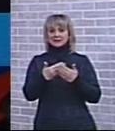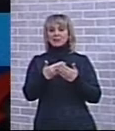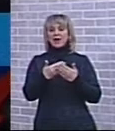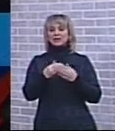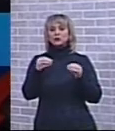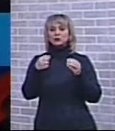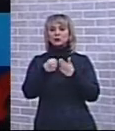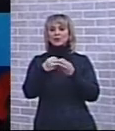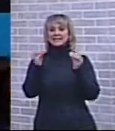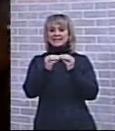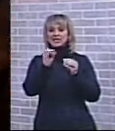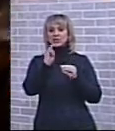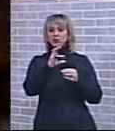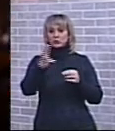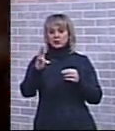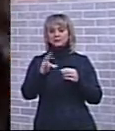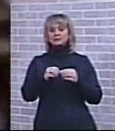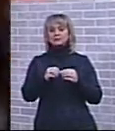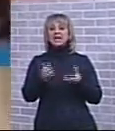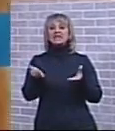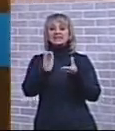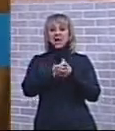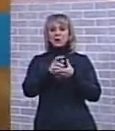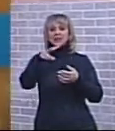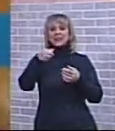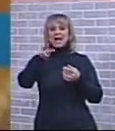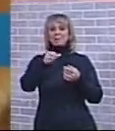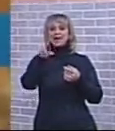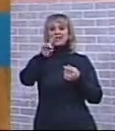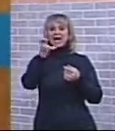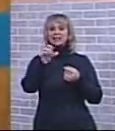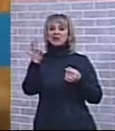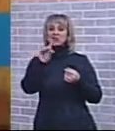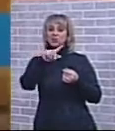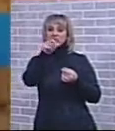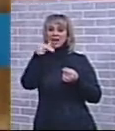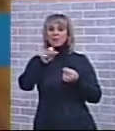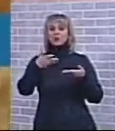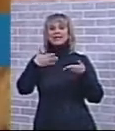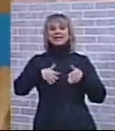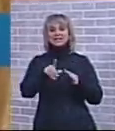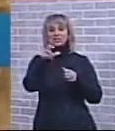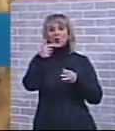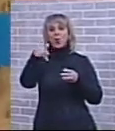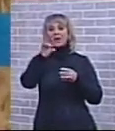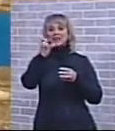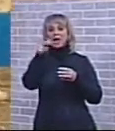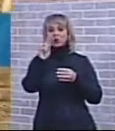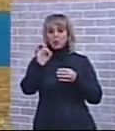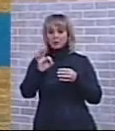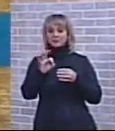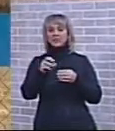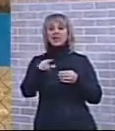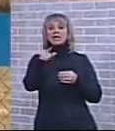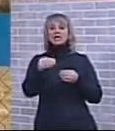максимально до 10 июня. Знакомьтесь, лама Яна. В ростовском зоопарке родилась гуанака.